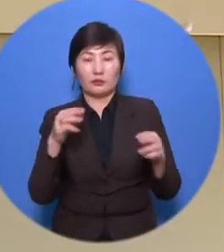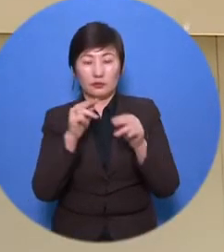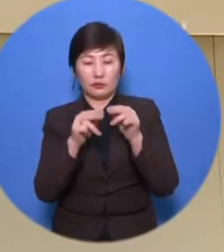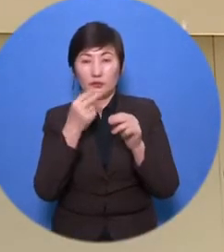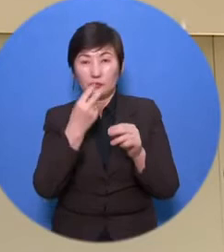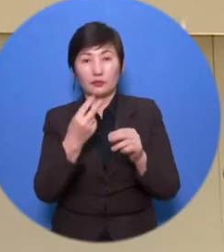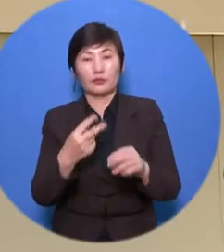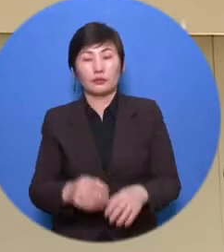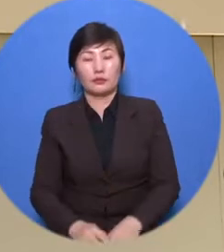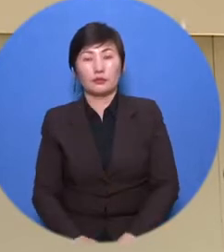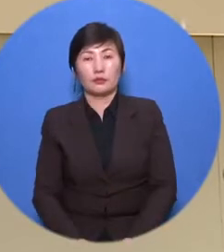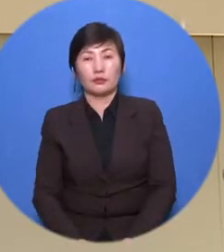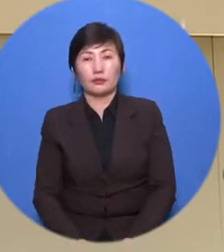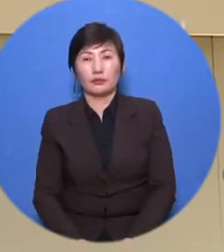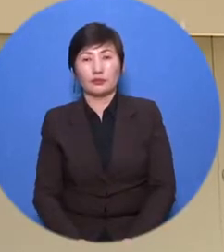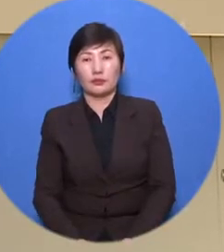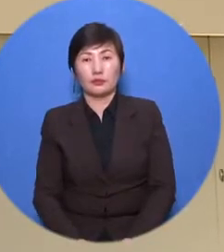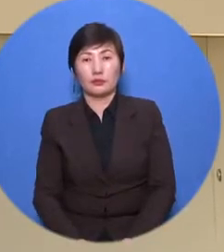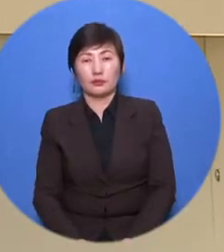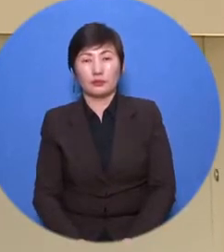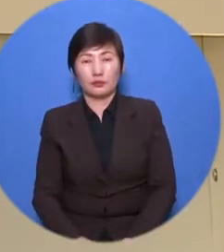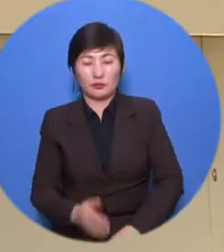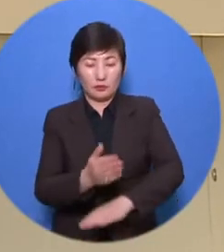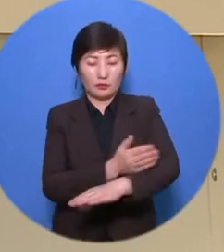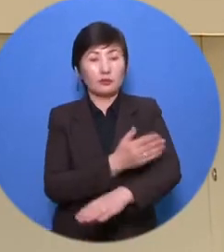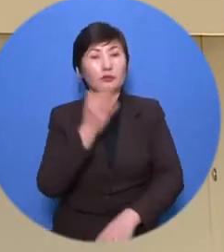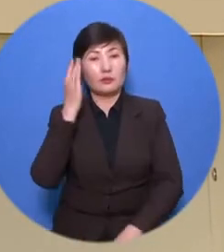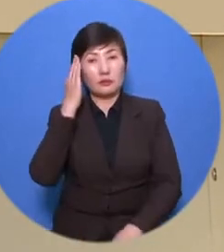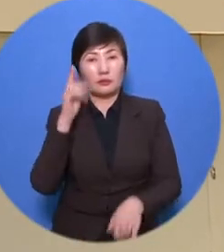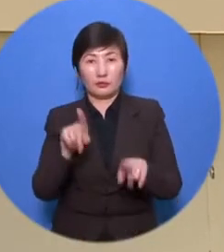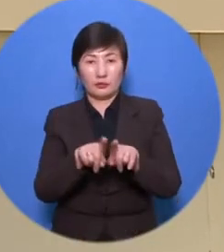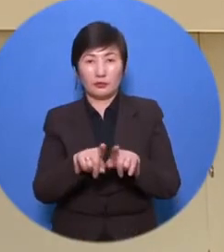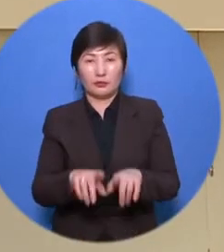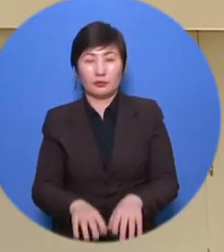шалгая. За мөн түрүүний аргаар